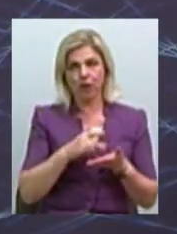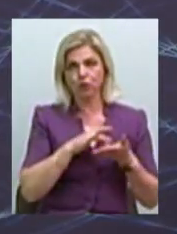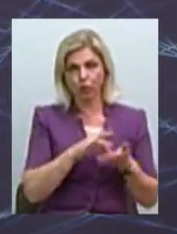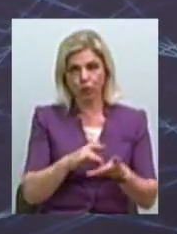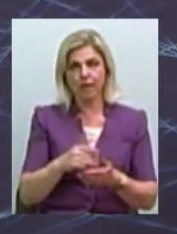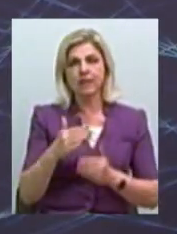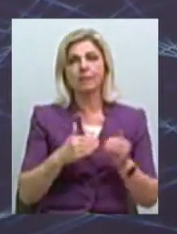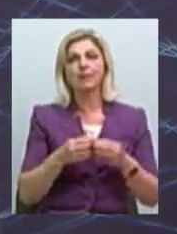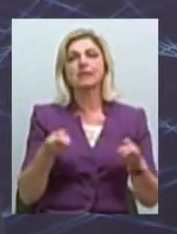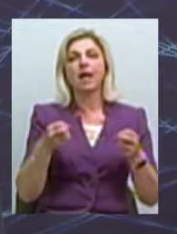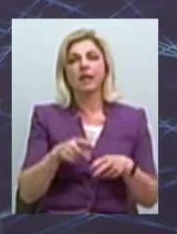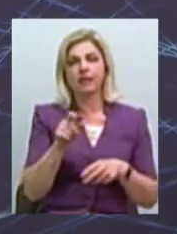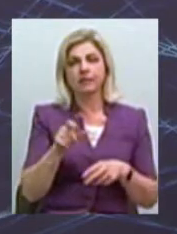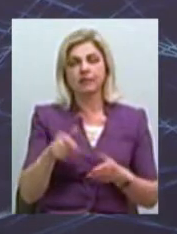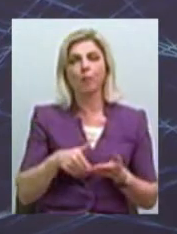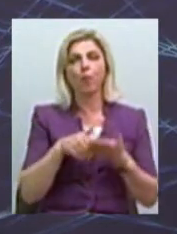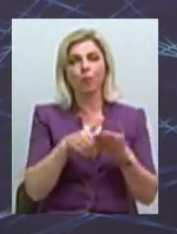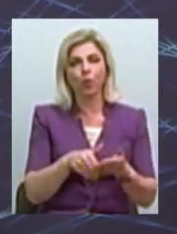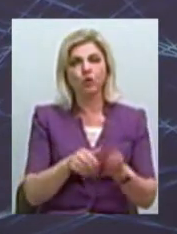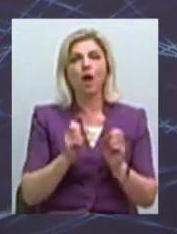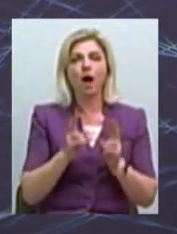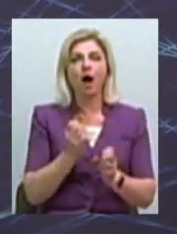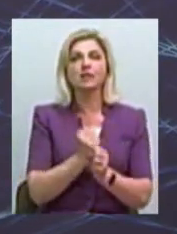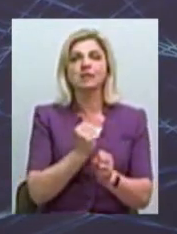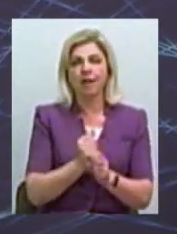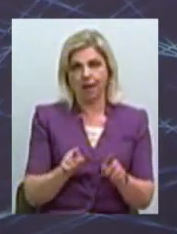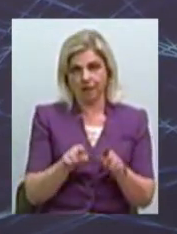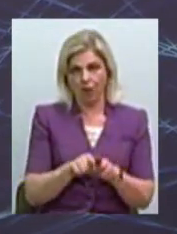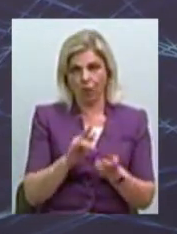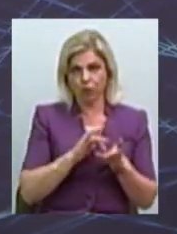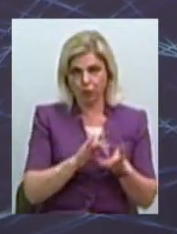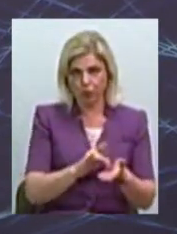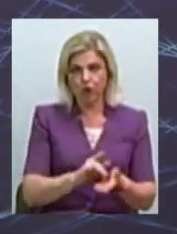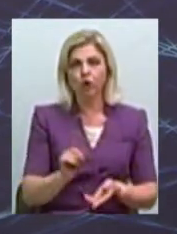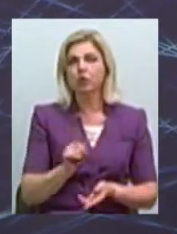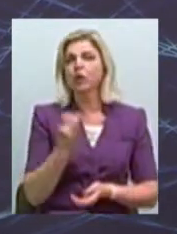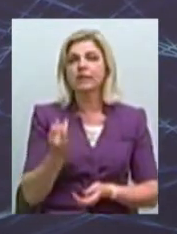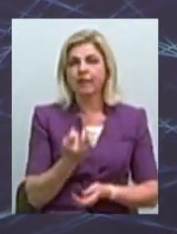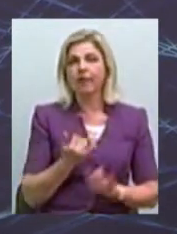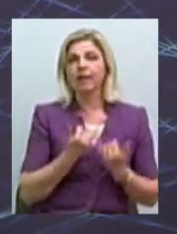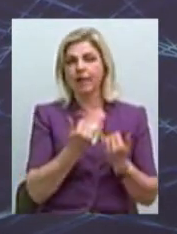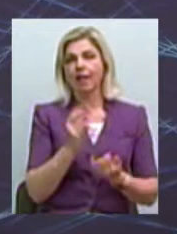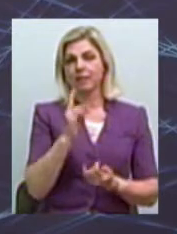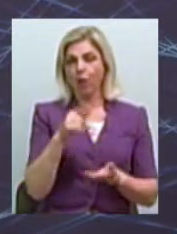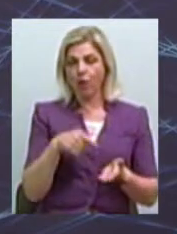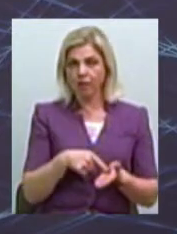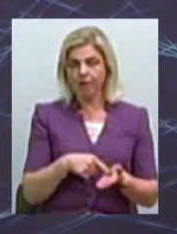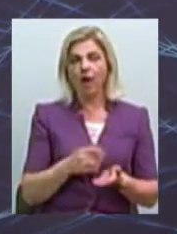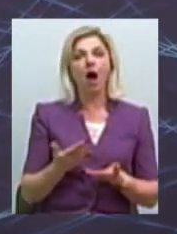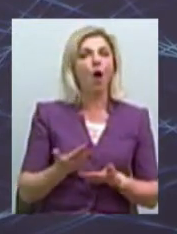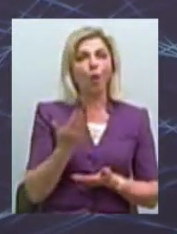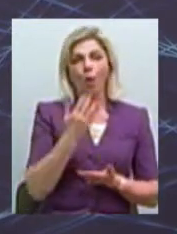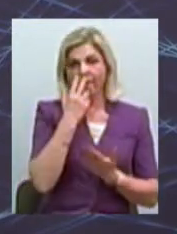спеціалісти допоможуть як розробити дану екскурсію, що цікаво саме для Миколаєва, да, який вид